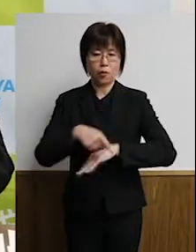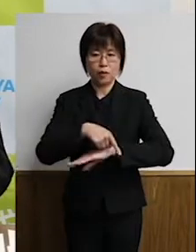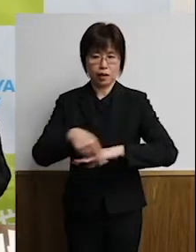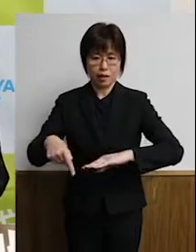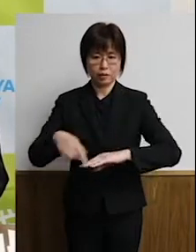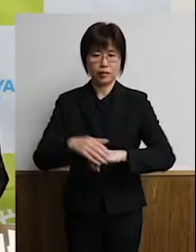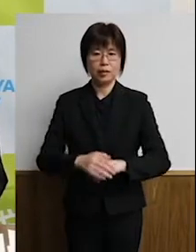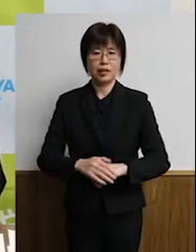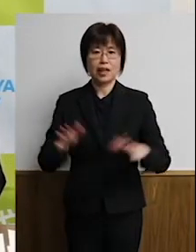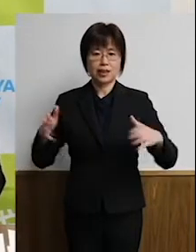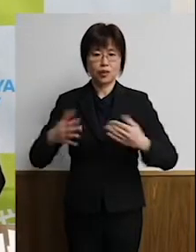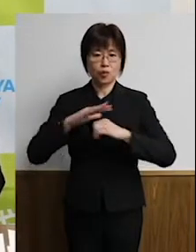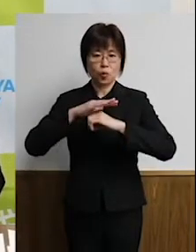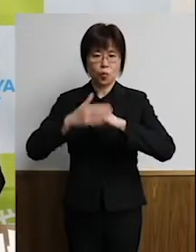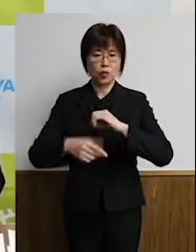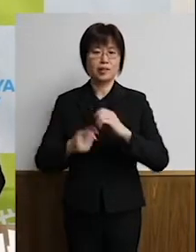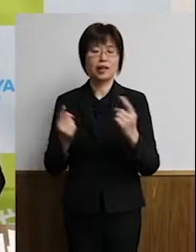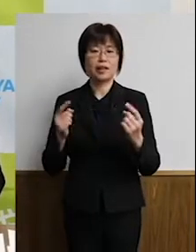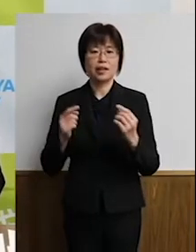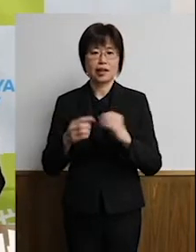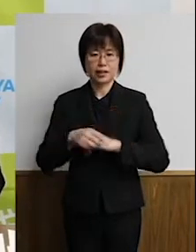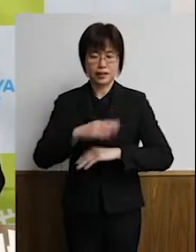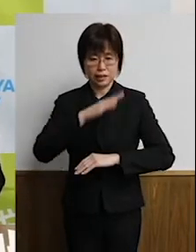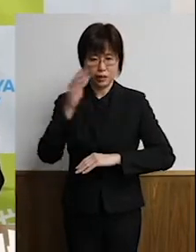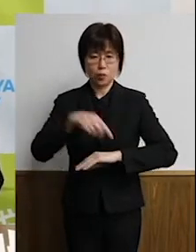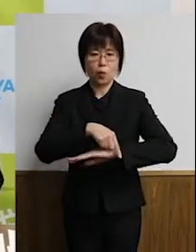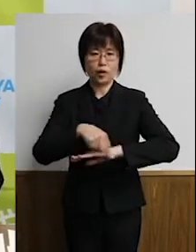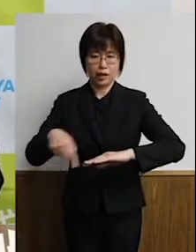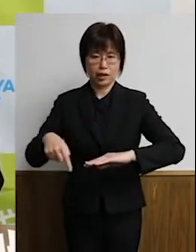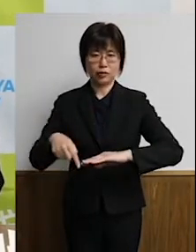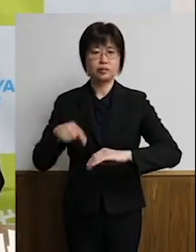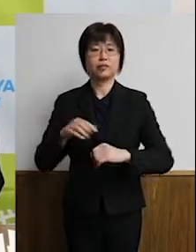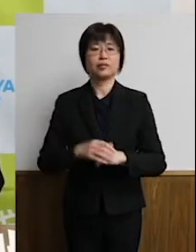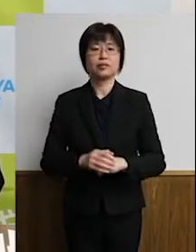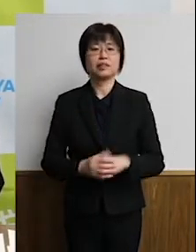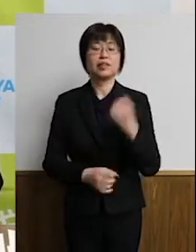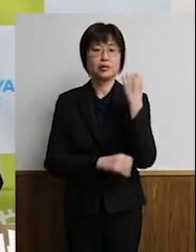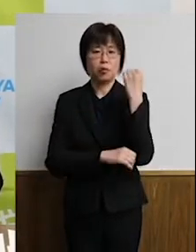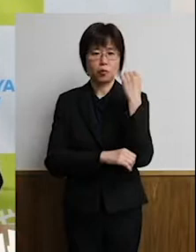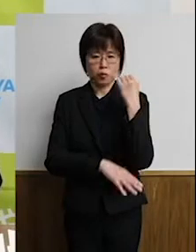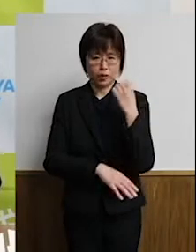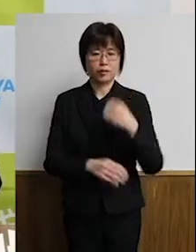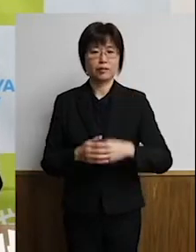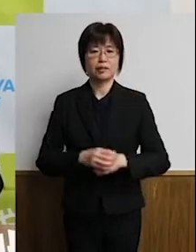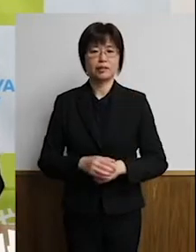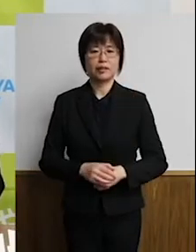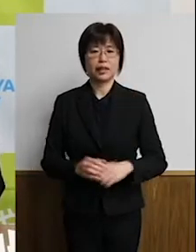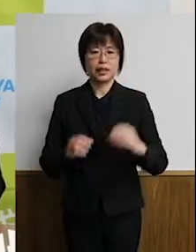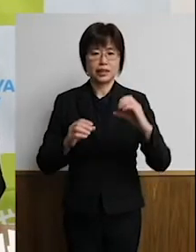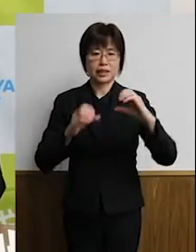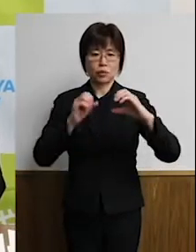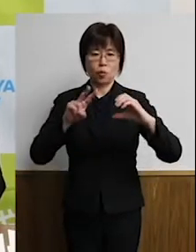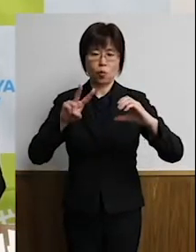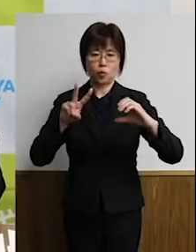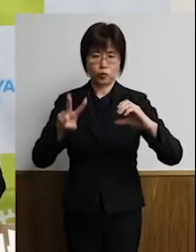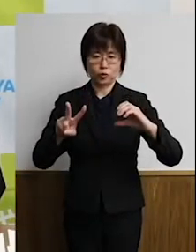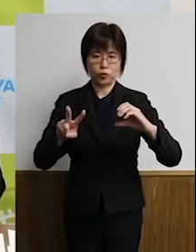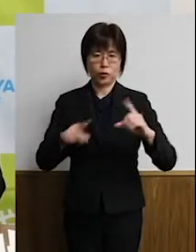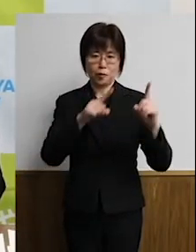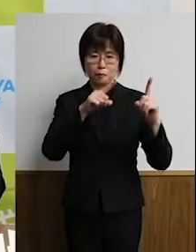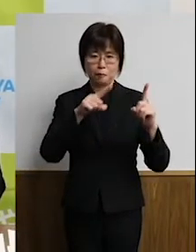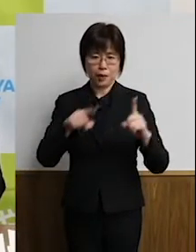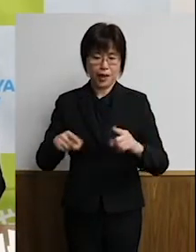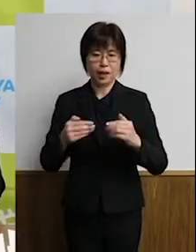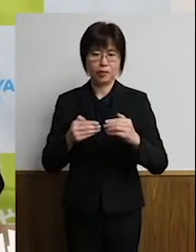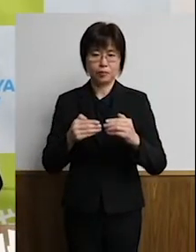及び地球温暖化対策実行計画事務事業編に基づき、二酸化炭素排出量を低減